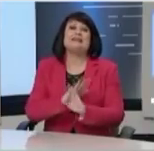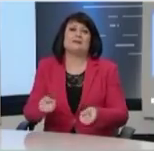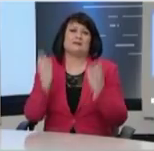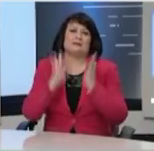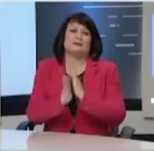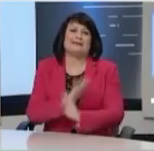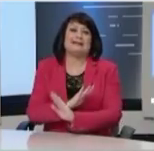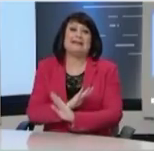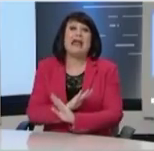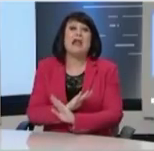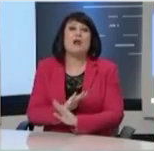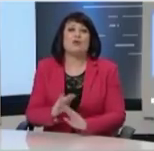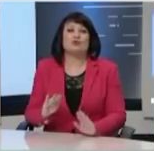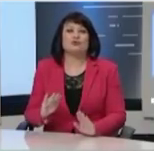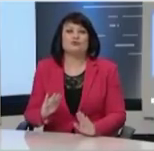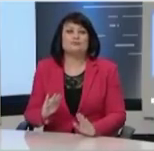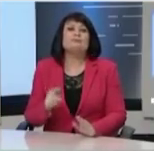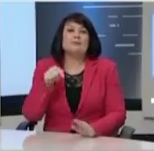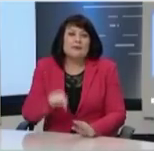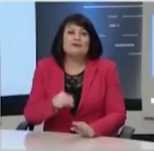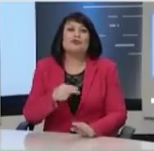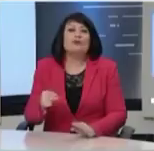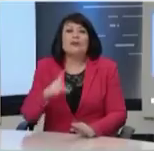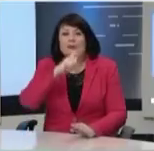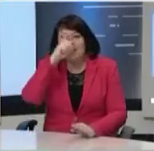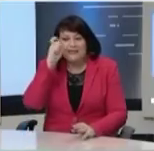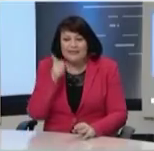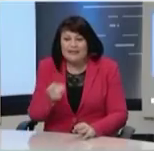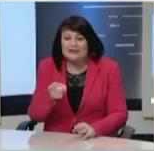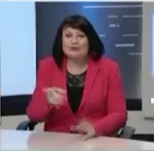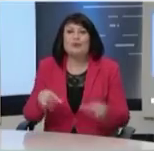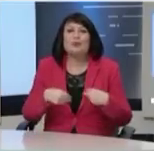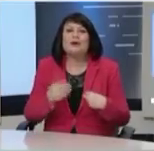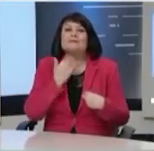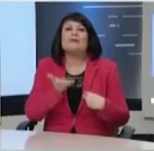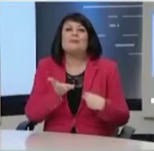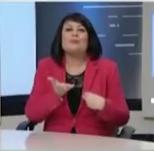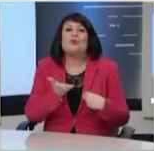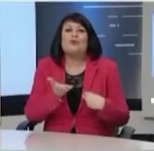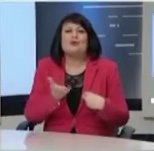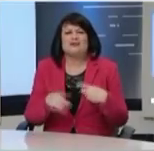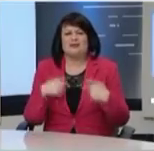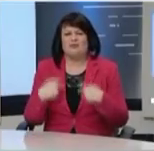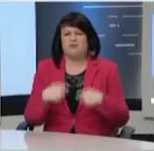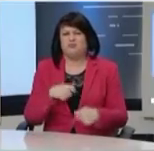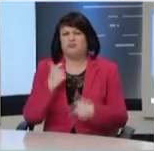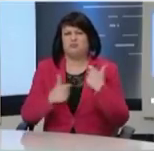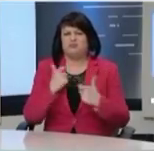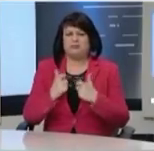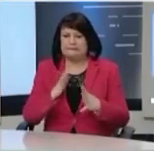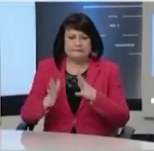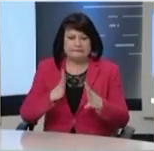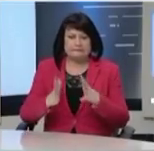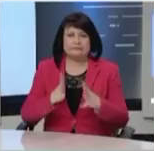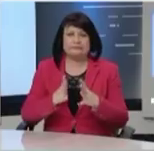αμετάκλητα και αυτό είναι τελικά που δυσκολεύεστε να το χωνέψετε και αντιδράτε εντελώς